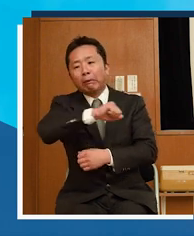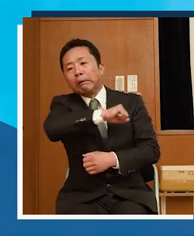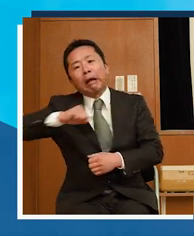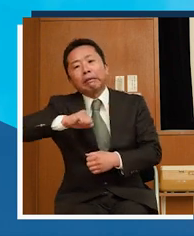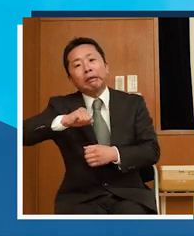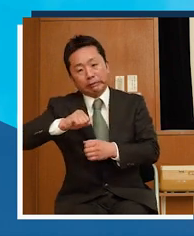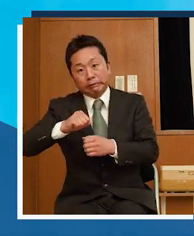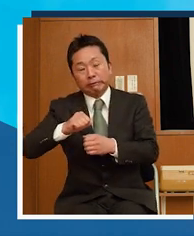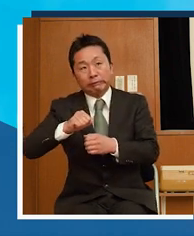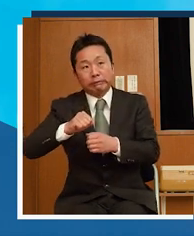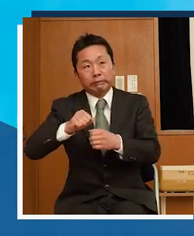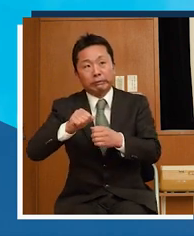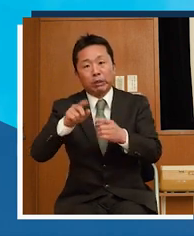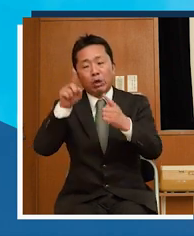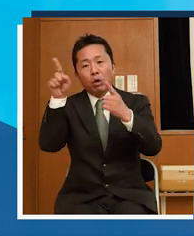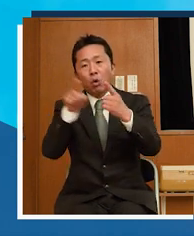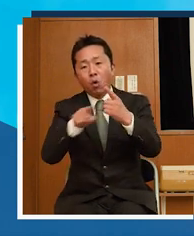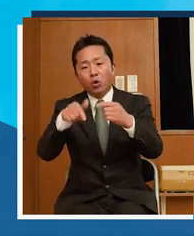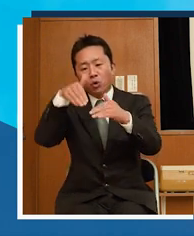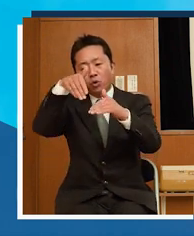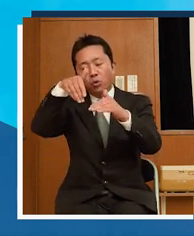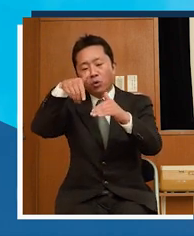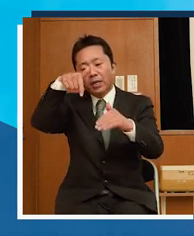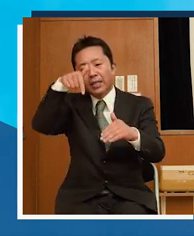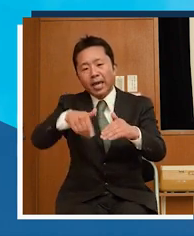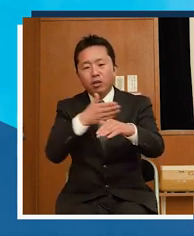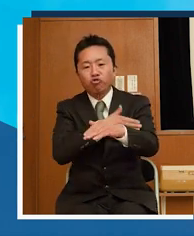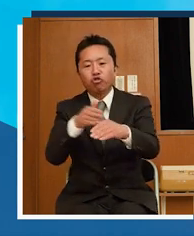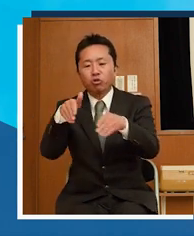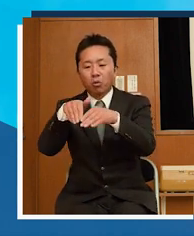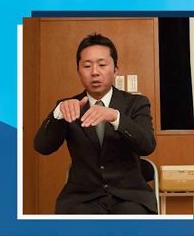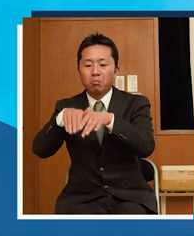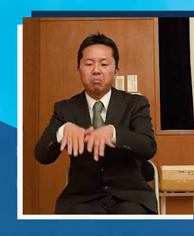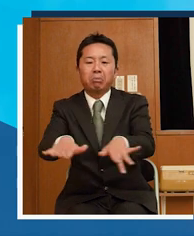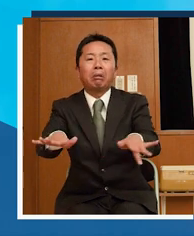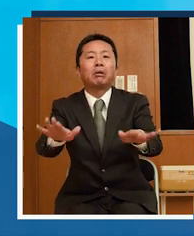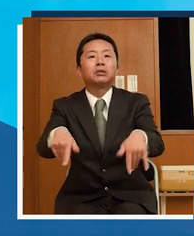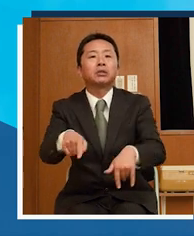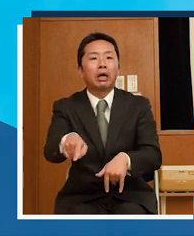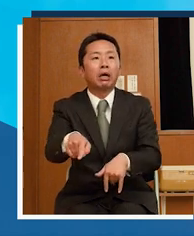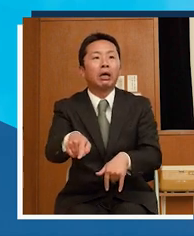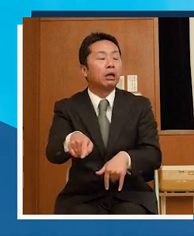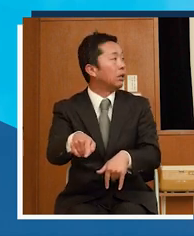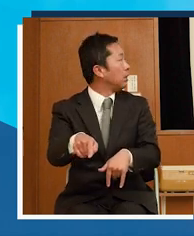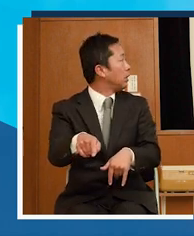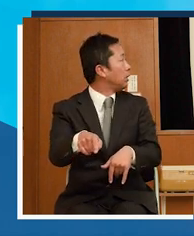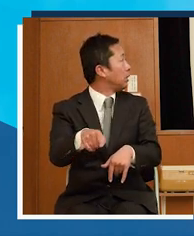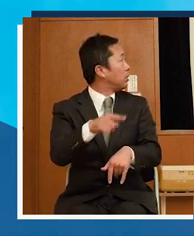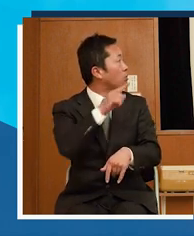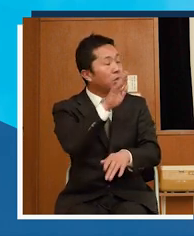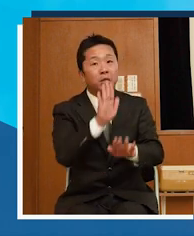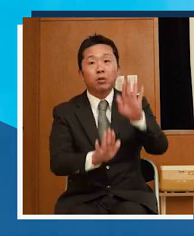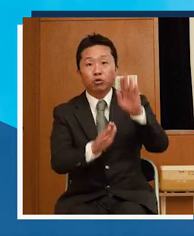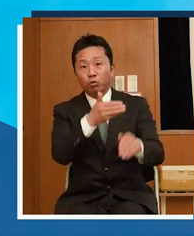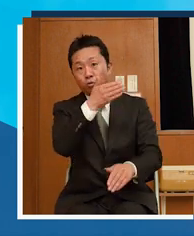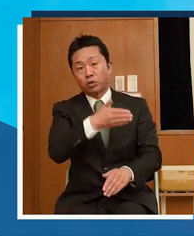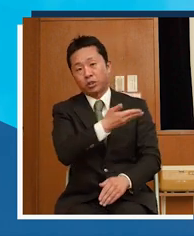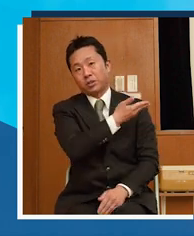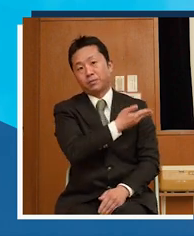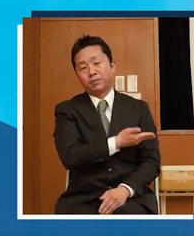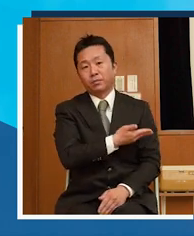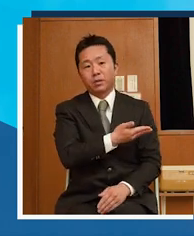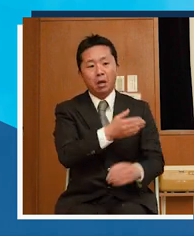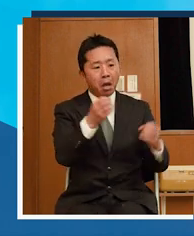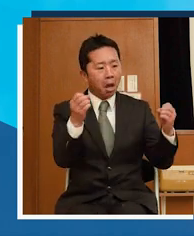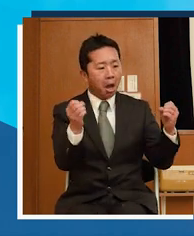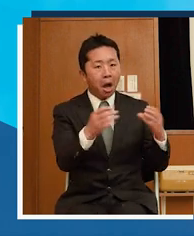公共下水道に放出しましたこれがその時の泡を含むピーフォスが流れ出た状況です話し合いをし